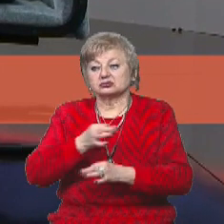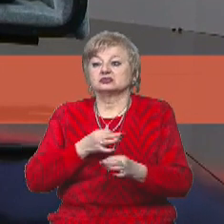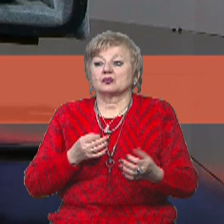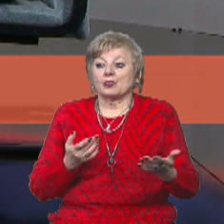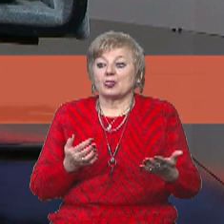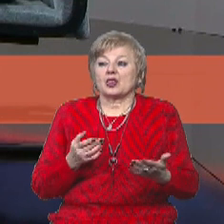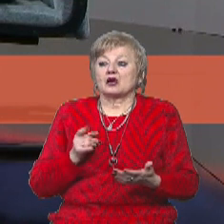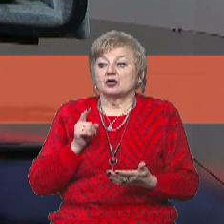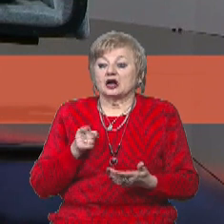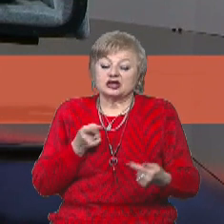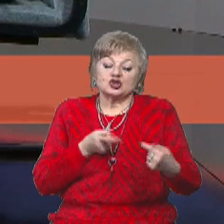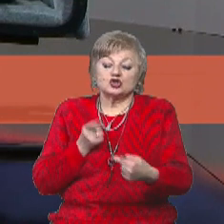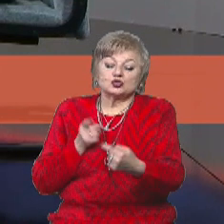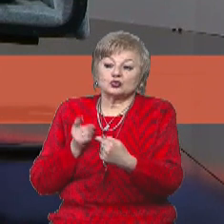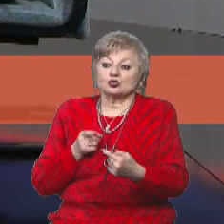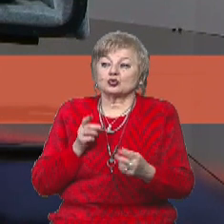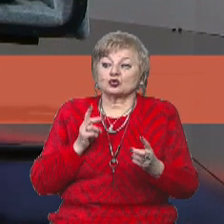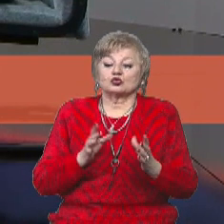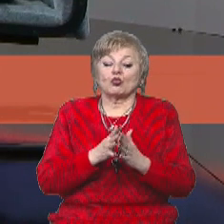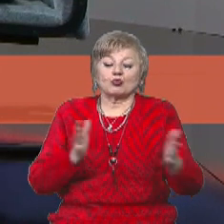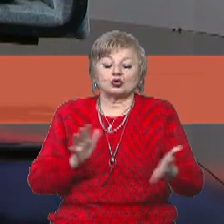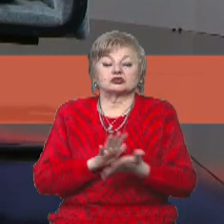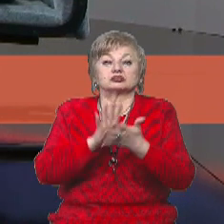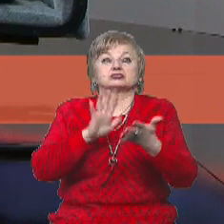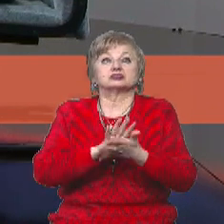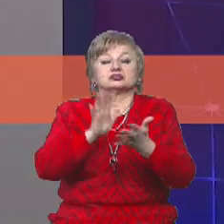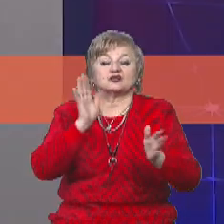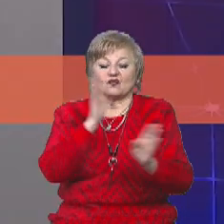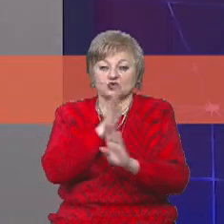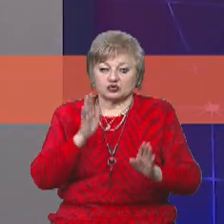меморандумів, вони дискутують, хто більше забруднює. Так. Так? Тому